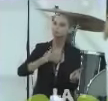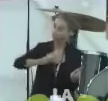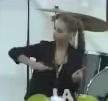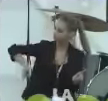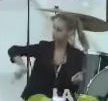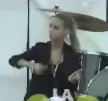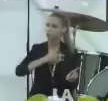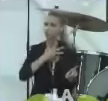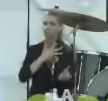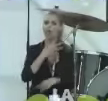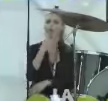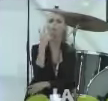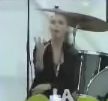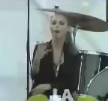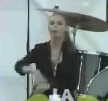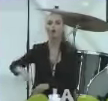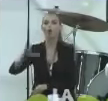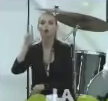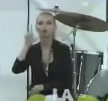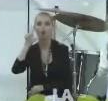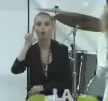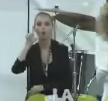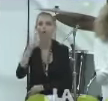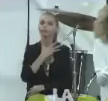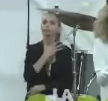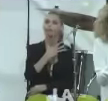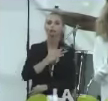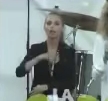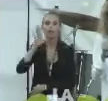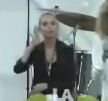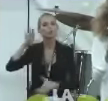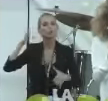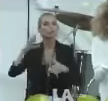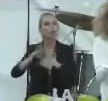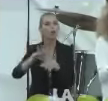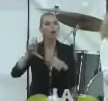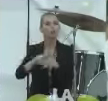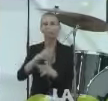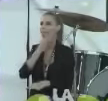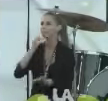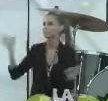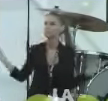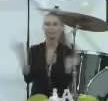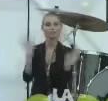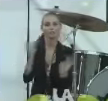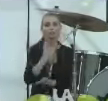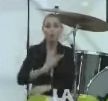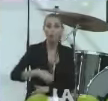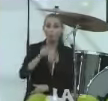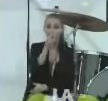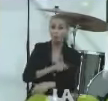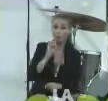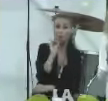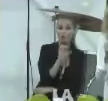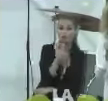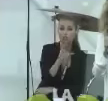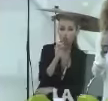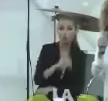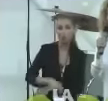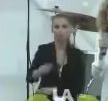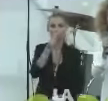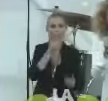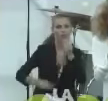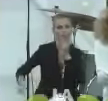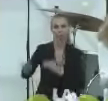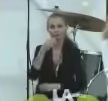in 4 donne e siamo la fantastica squadra, e noi ce li mangiamo i professoroni, perché leggiamo le carte